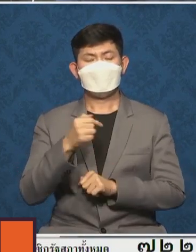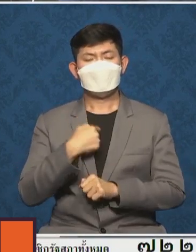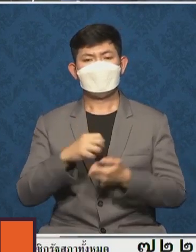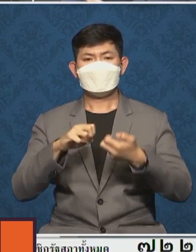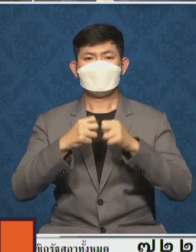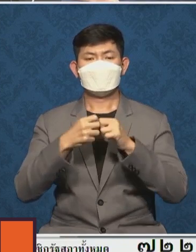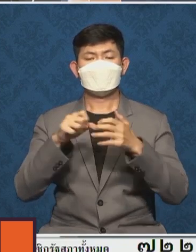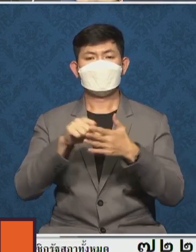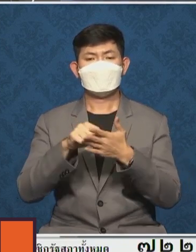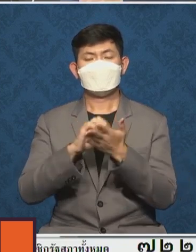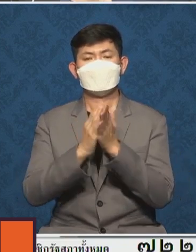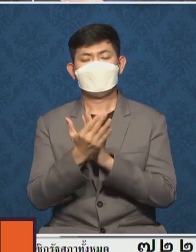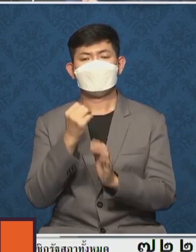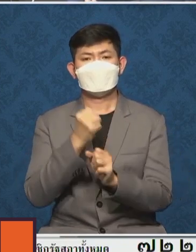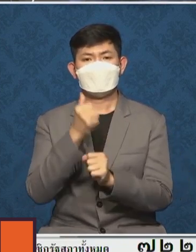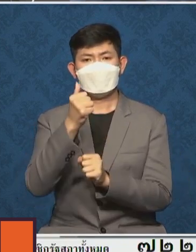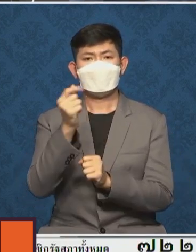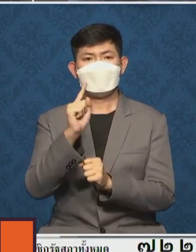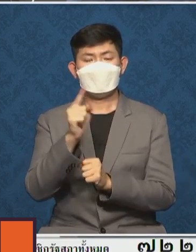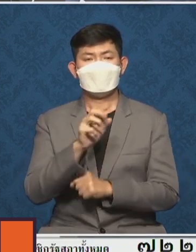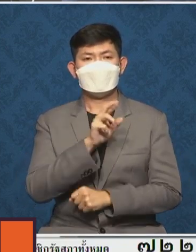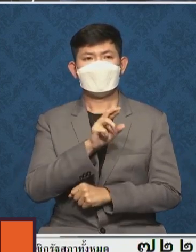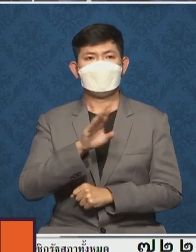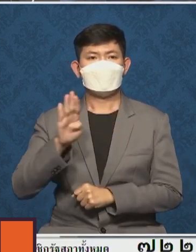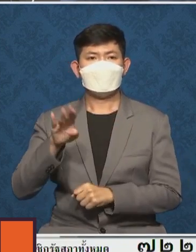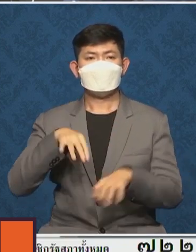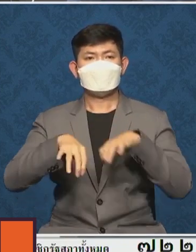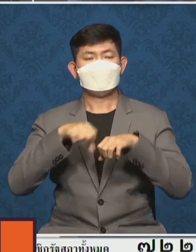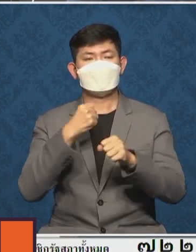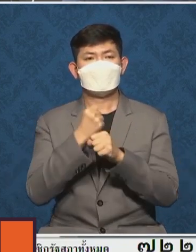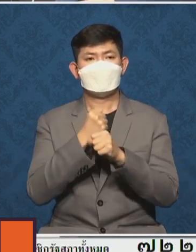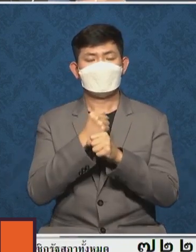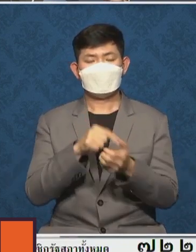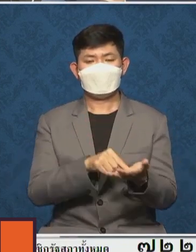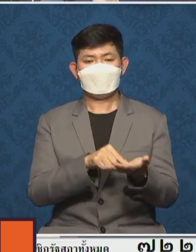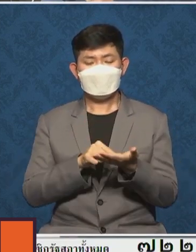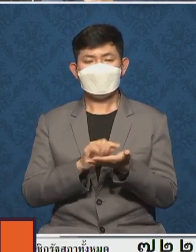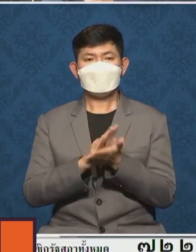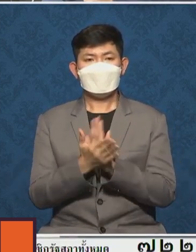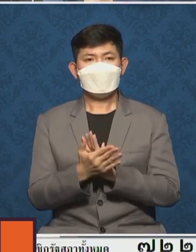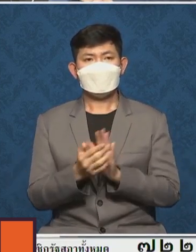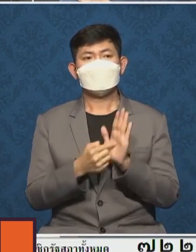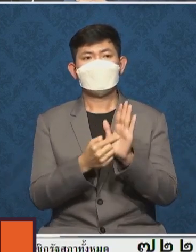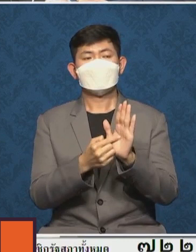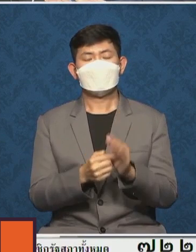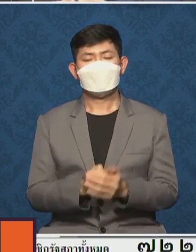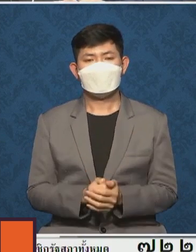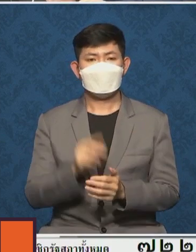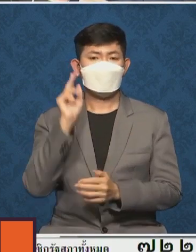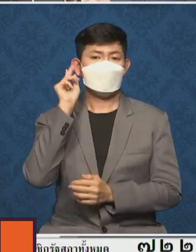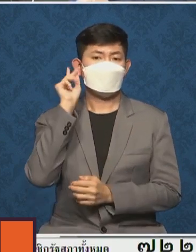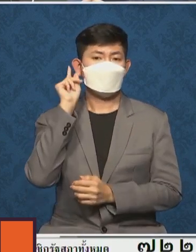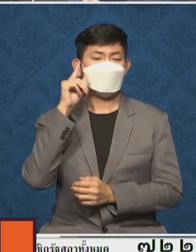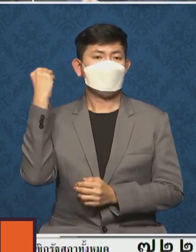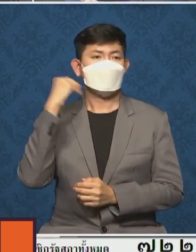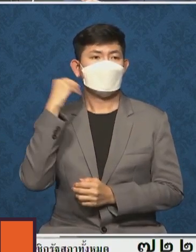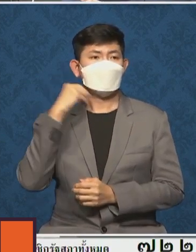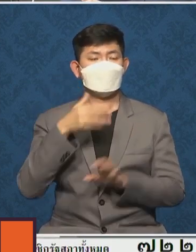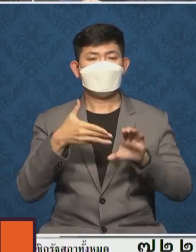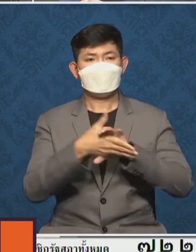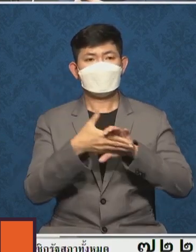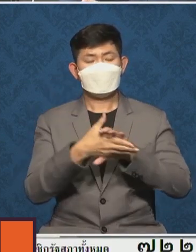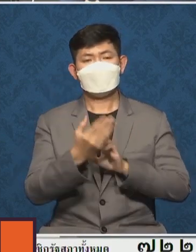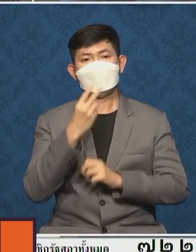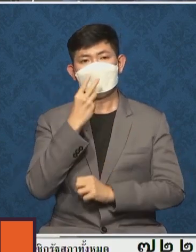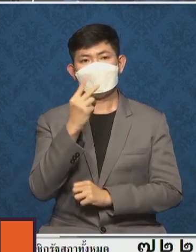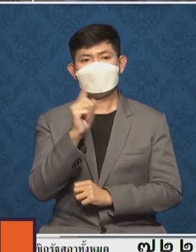ขได้โดยการนำเอาระบบวันปรับหรือ Defined System เข้ามาใช้ครับดังตัวอย่างตามหน้าข่าวที่ปรากฏอยู่บนสไลด์ที่ทุกท่านเห็นนี้ครับ